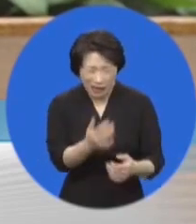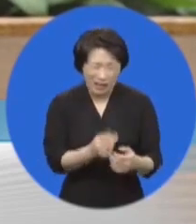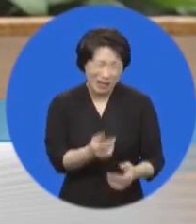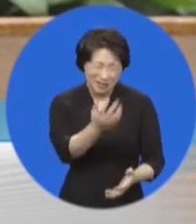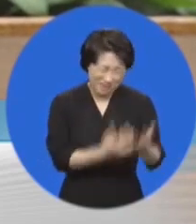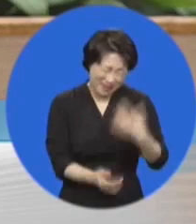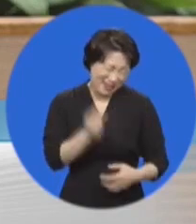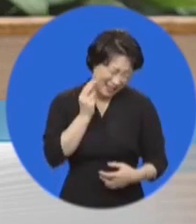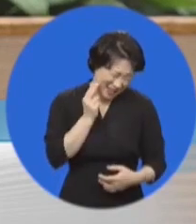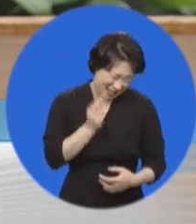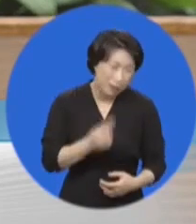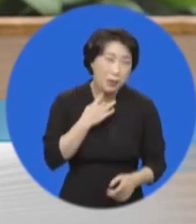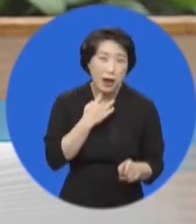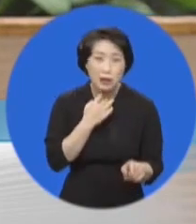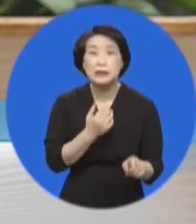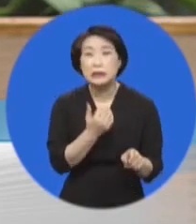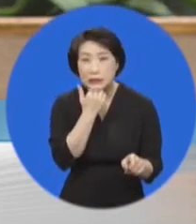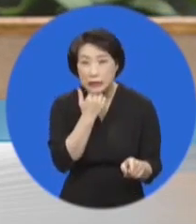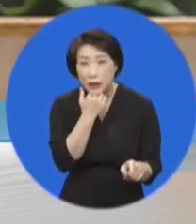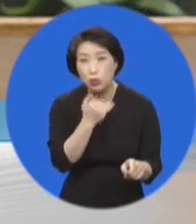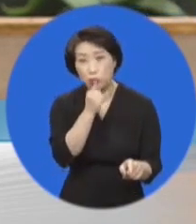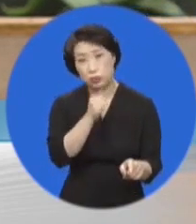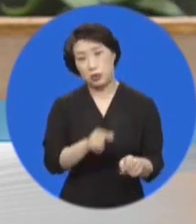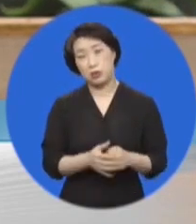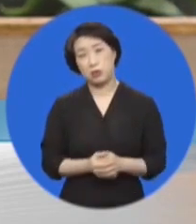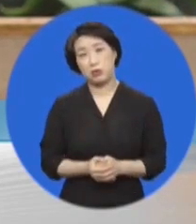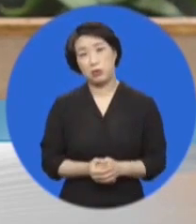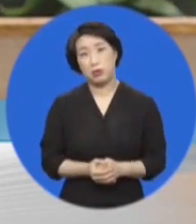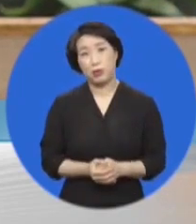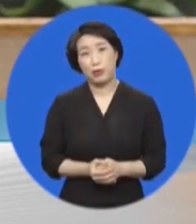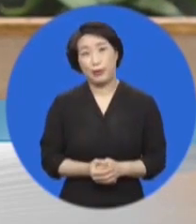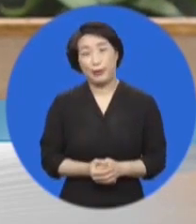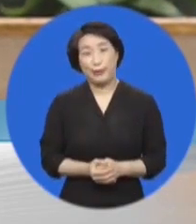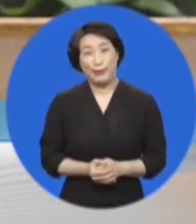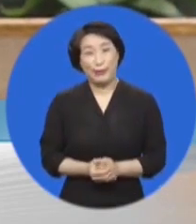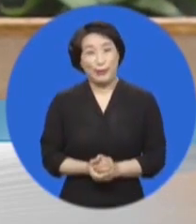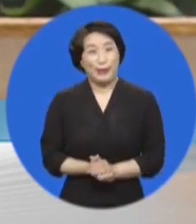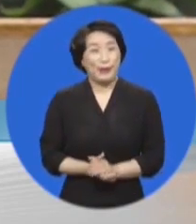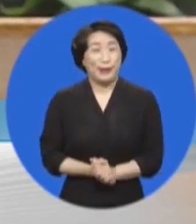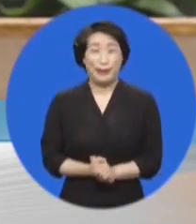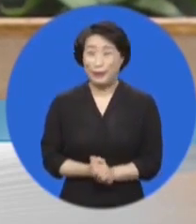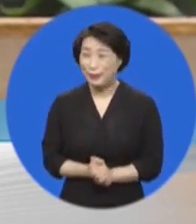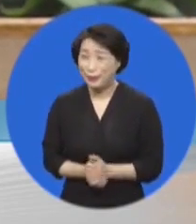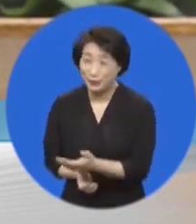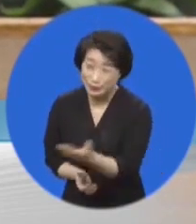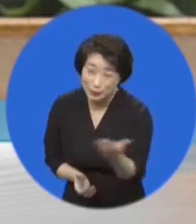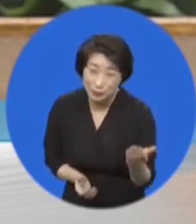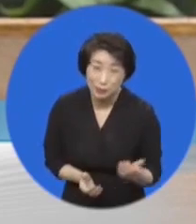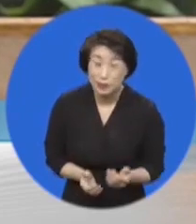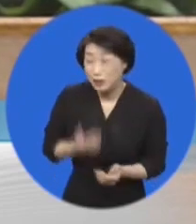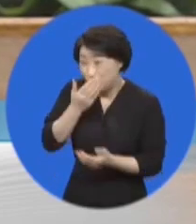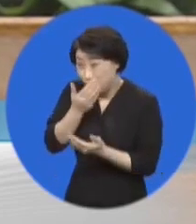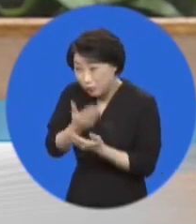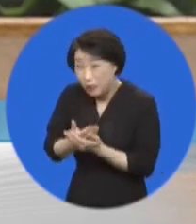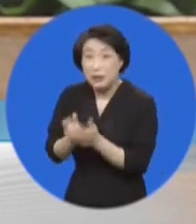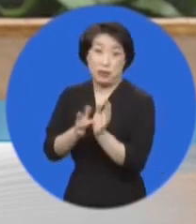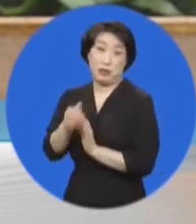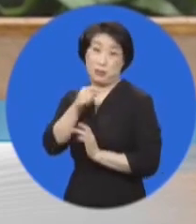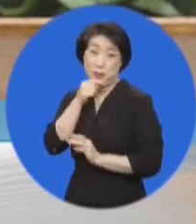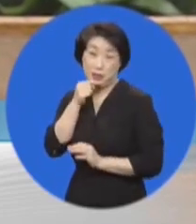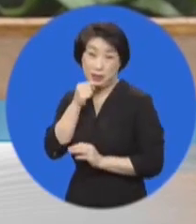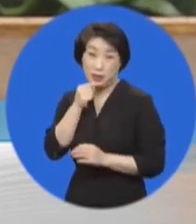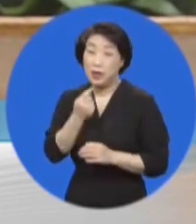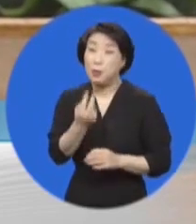맹렬한 불만 너를 태우기 위해서 기다릴 뿐이야. 어? 여러분 귀한 거